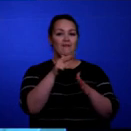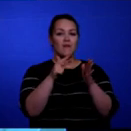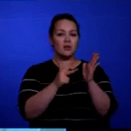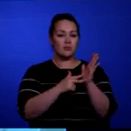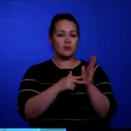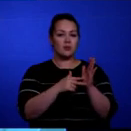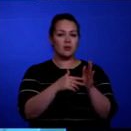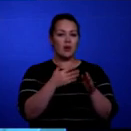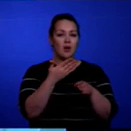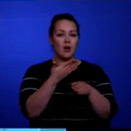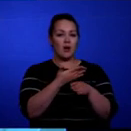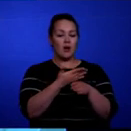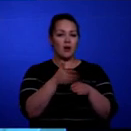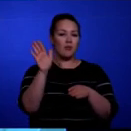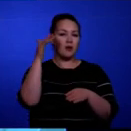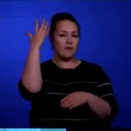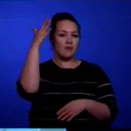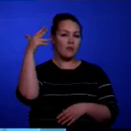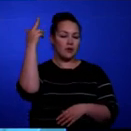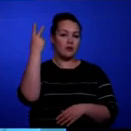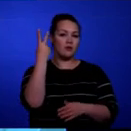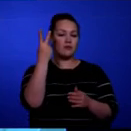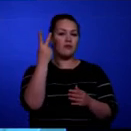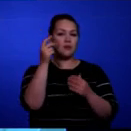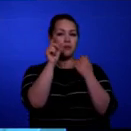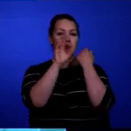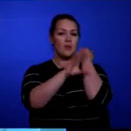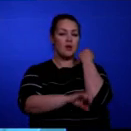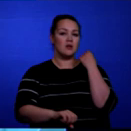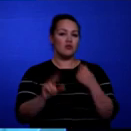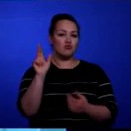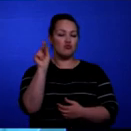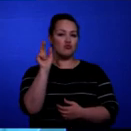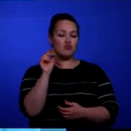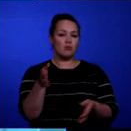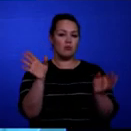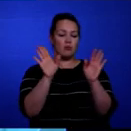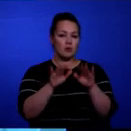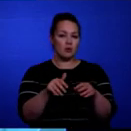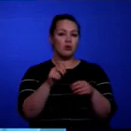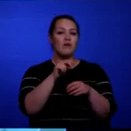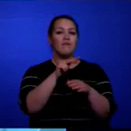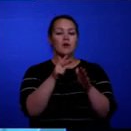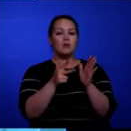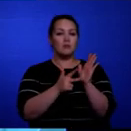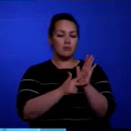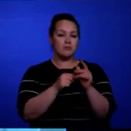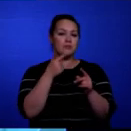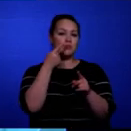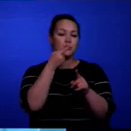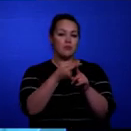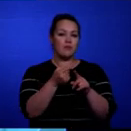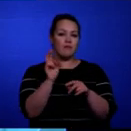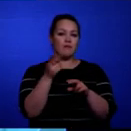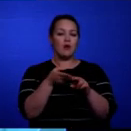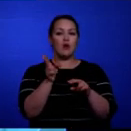отбрасываем мысленно две последние цифры остается 18 прибавляем к